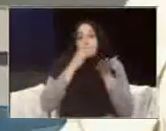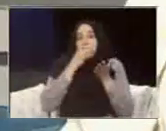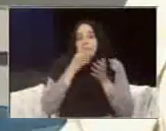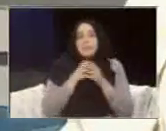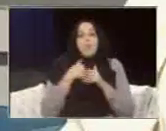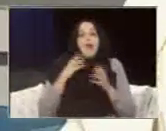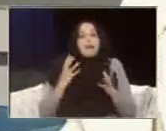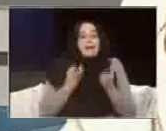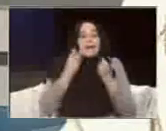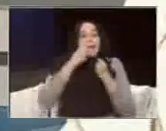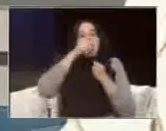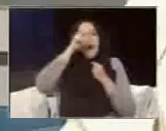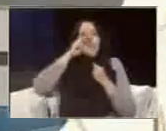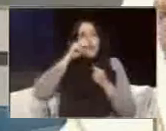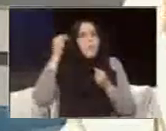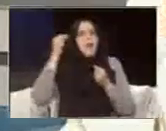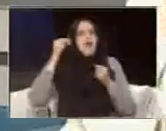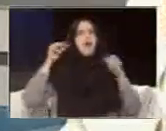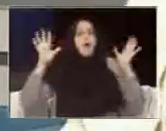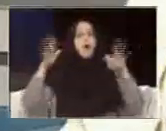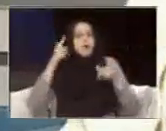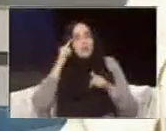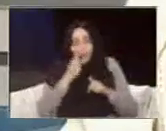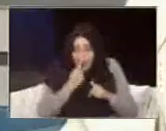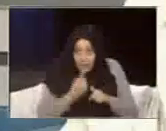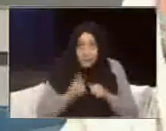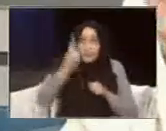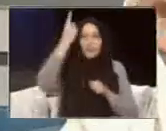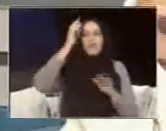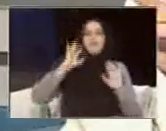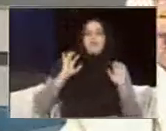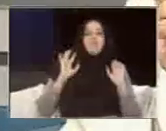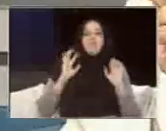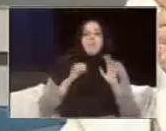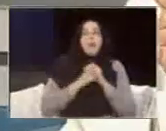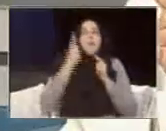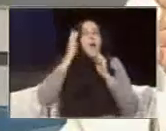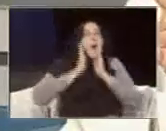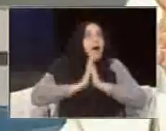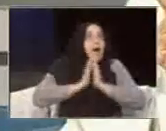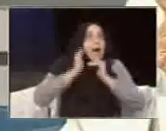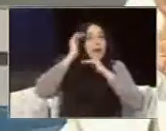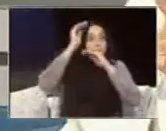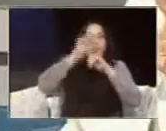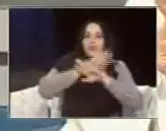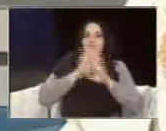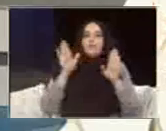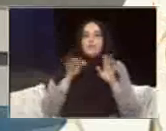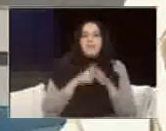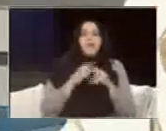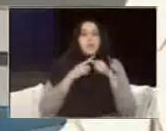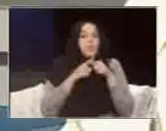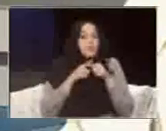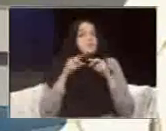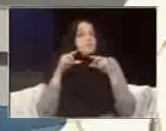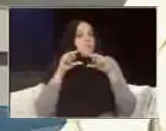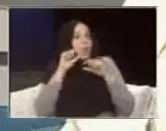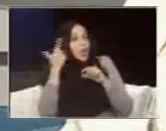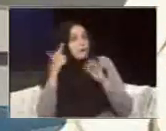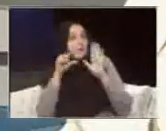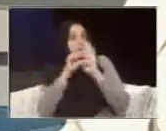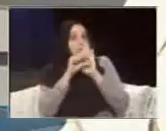إلا ليعبدون، آيات كثيرة. وقال الله عز وجل قل هل يستوي الذين يعلمون والذين لا يعلمون، هذه أيضا